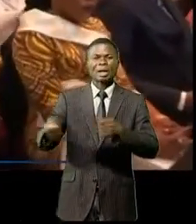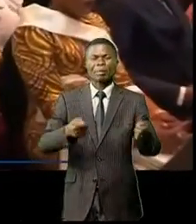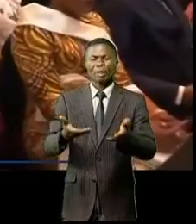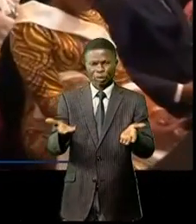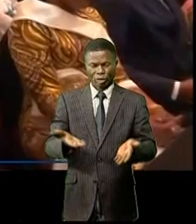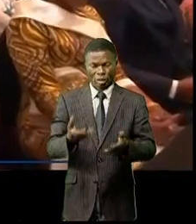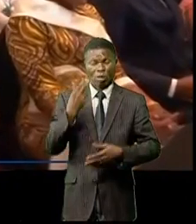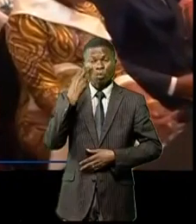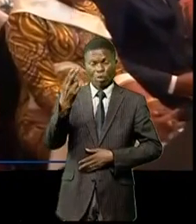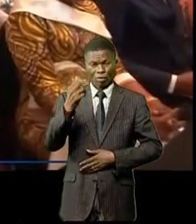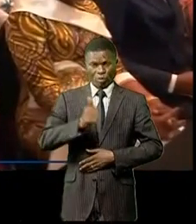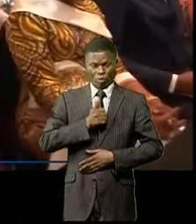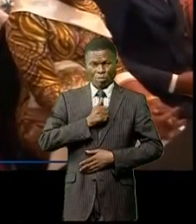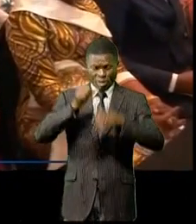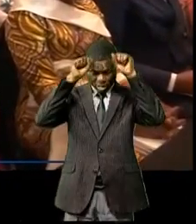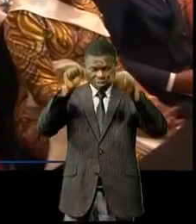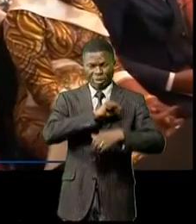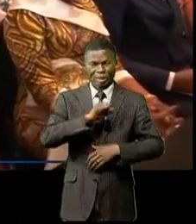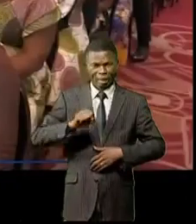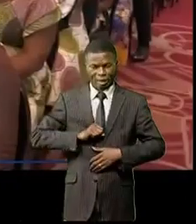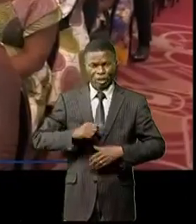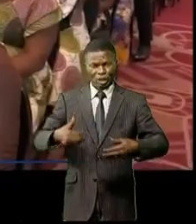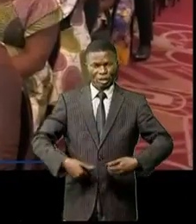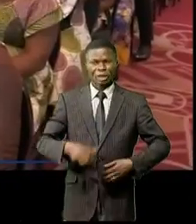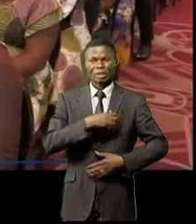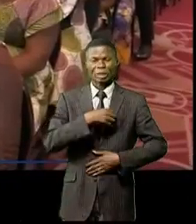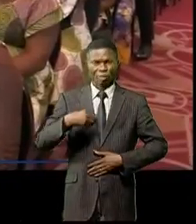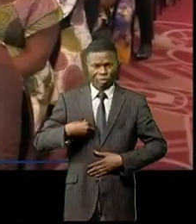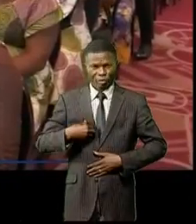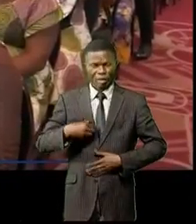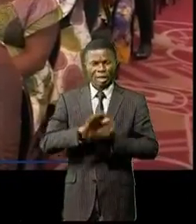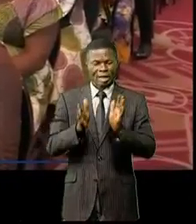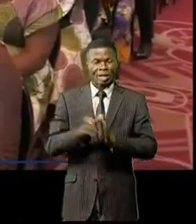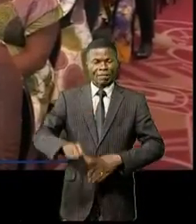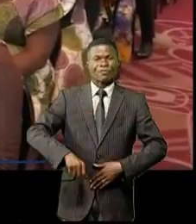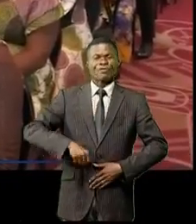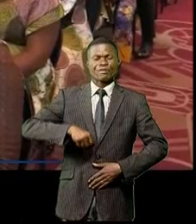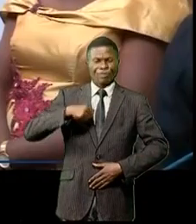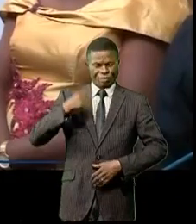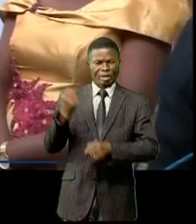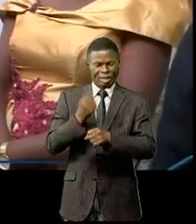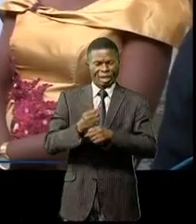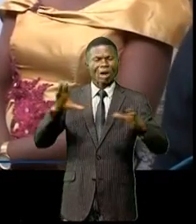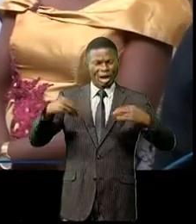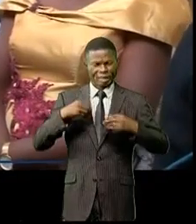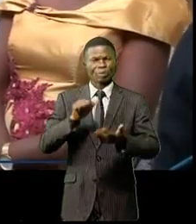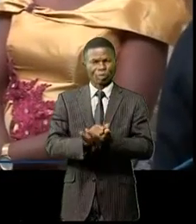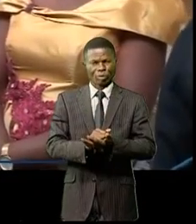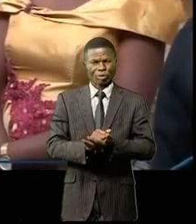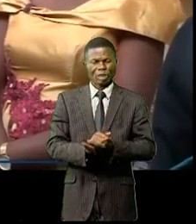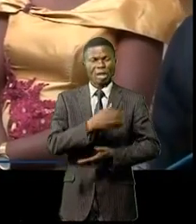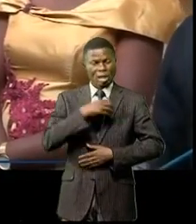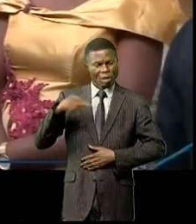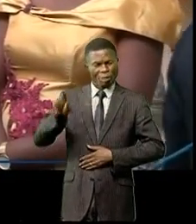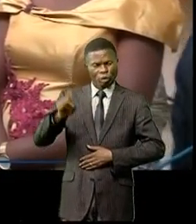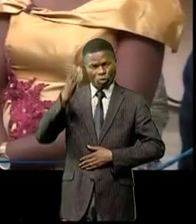j'ai dit à ces jeunes mamans, c'est de dire qu'elles doivent être fières de leur travail. Elles doivent savoir qu'il